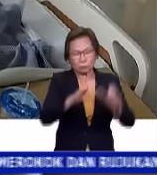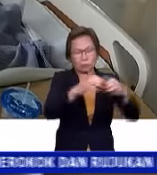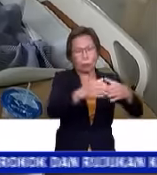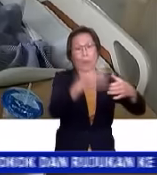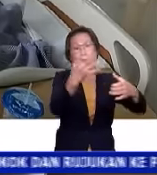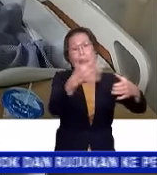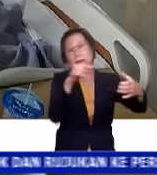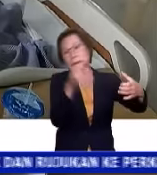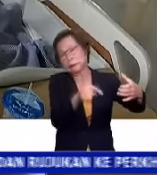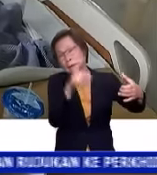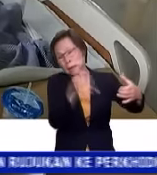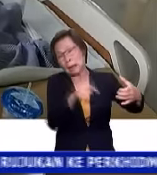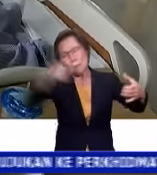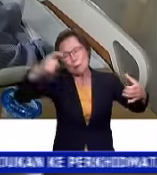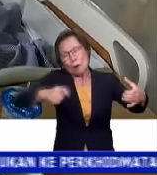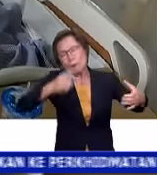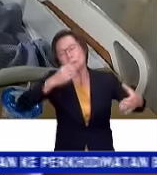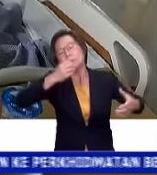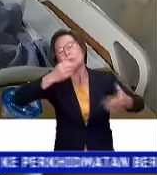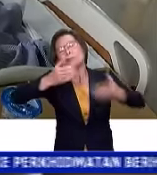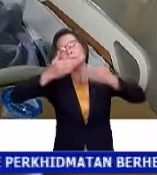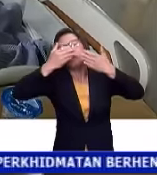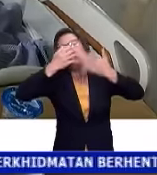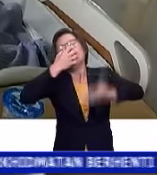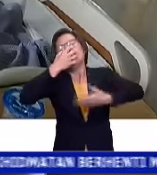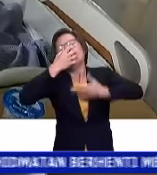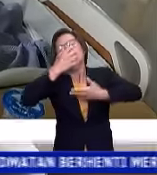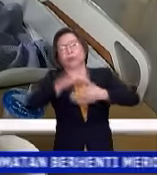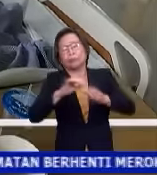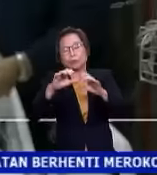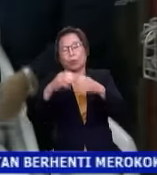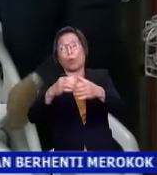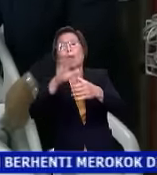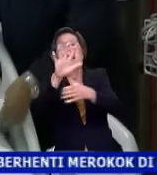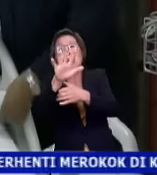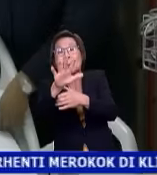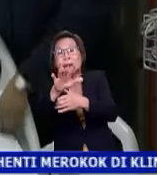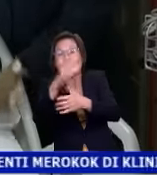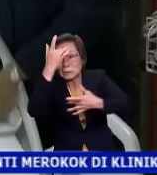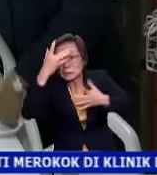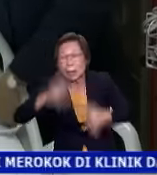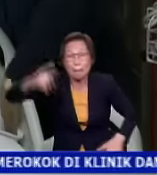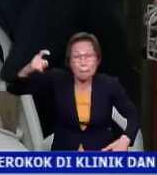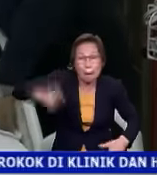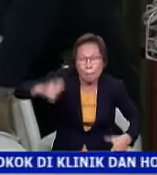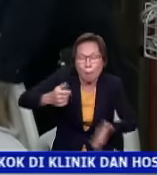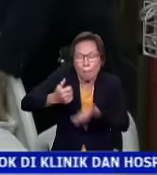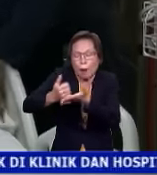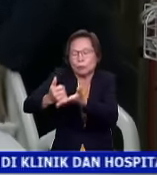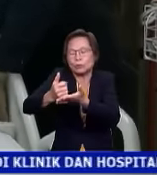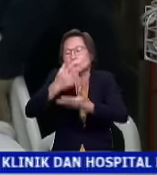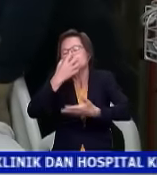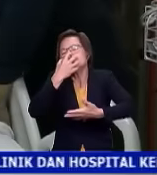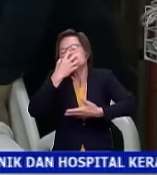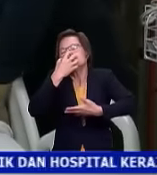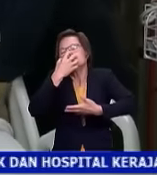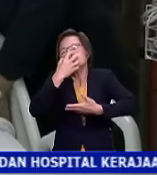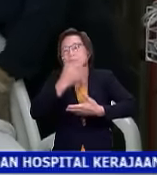4 adalah mereka yang memerlukan oksigen, manakala kategori 5 pesakit yang memerlukan bantuan